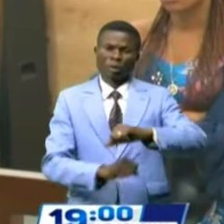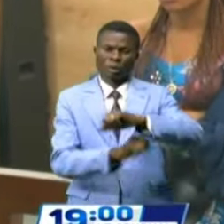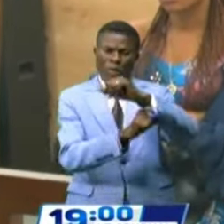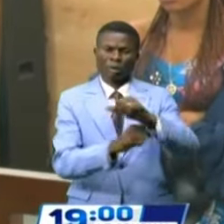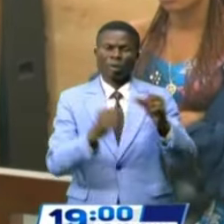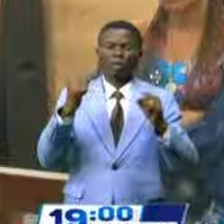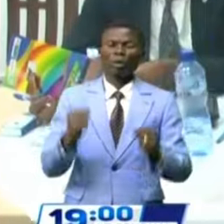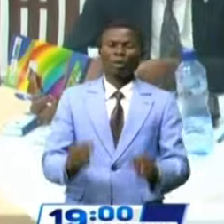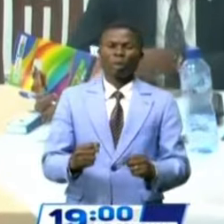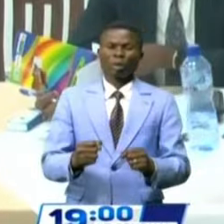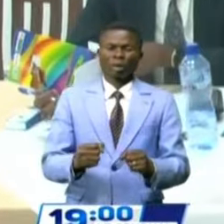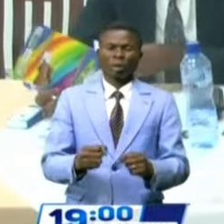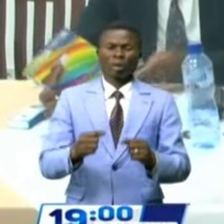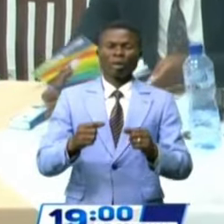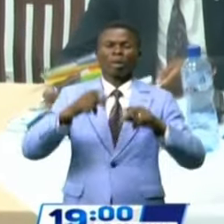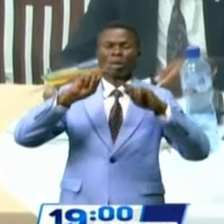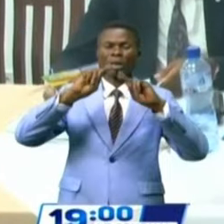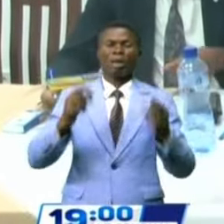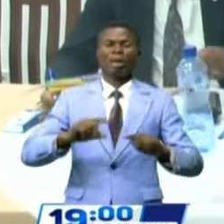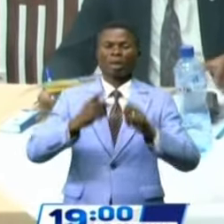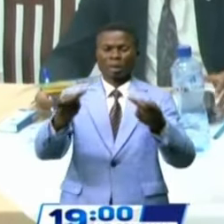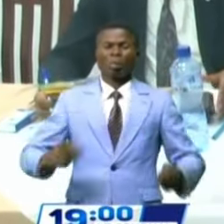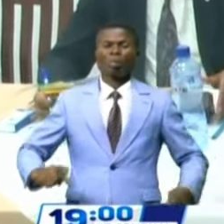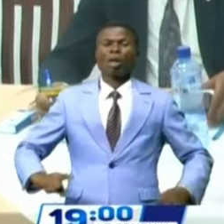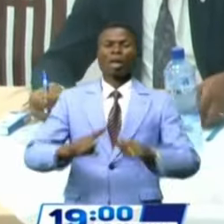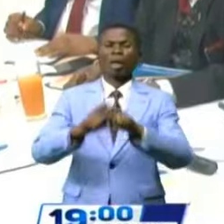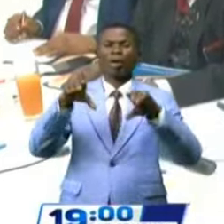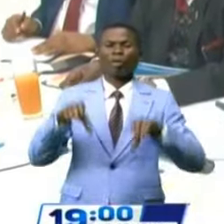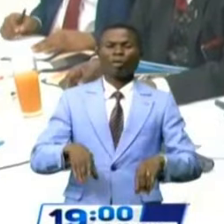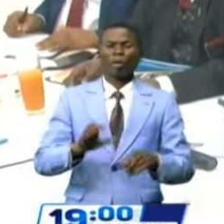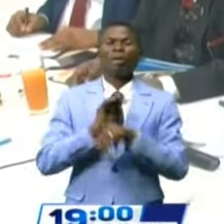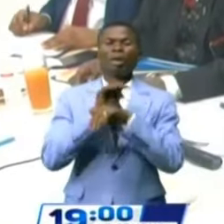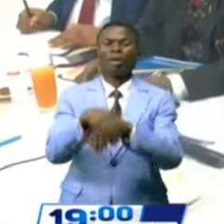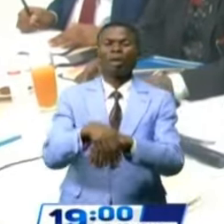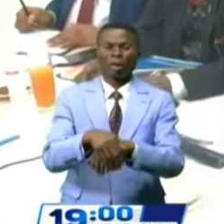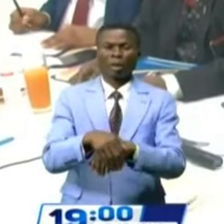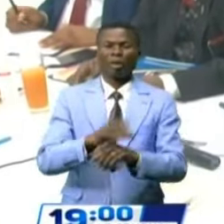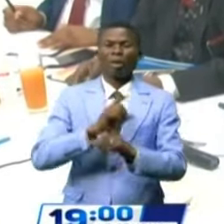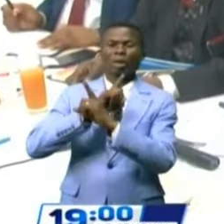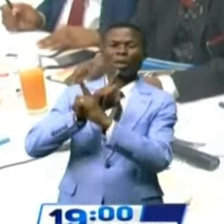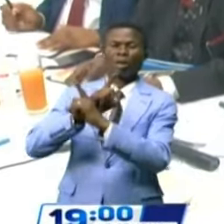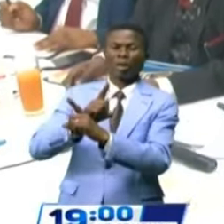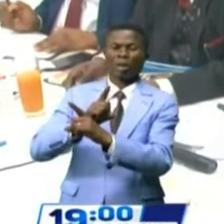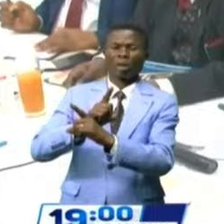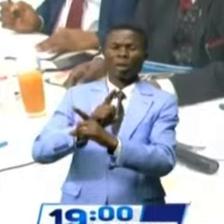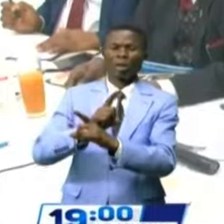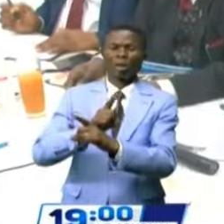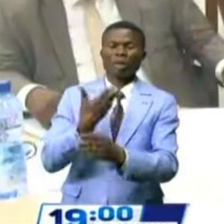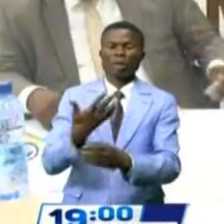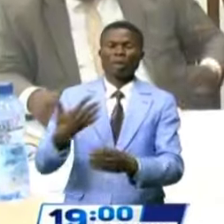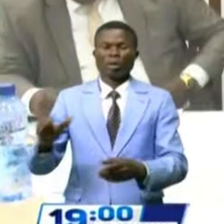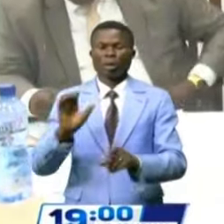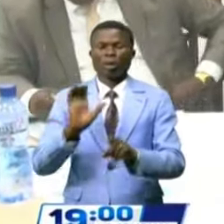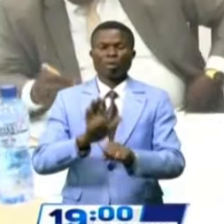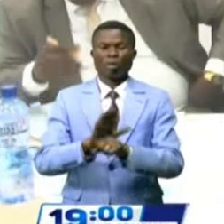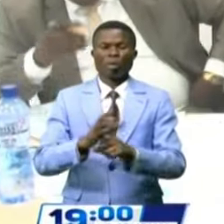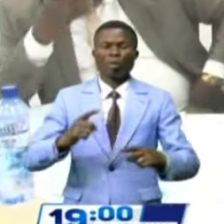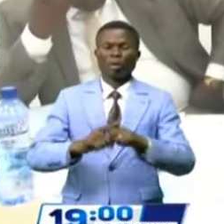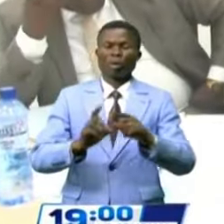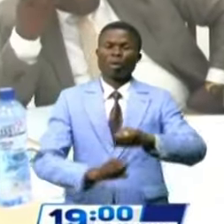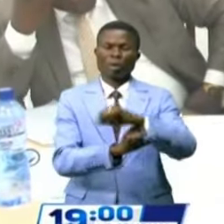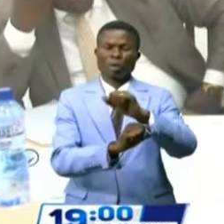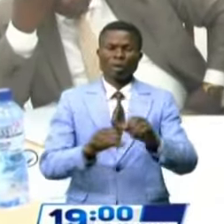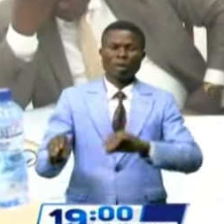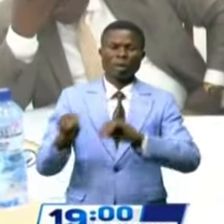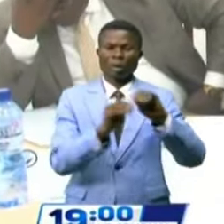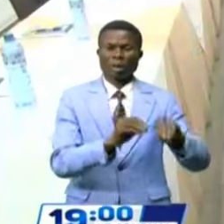la stabilisation des zones post-conflit en RDC et de contribuer à la prévention de la résurgence des conflits en appuyant la